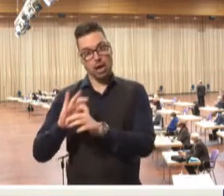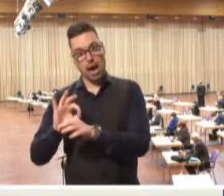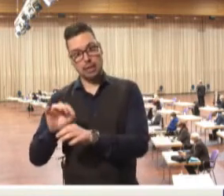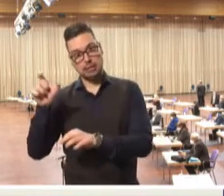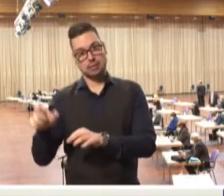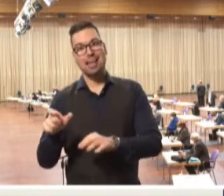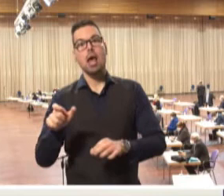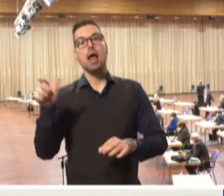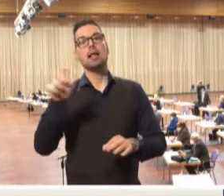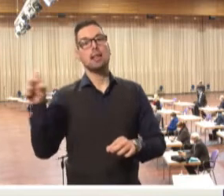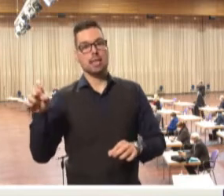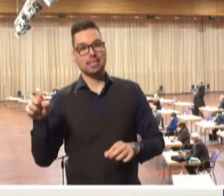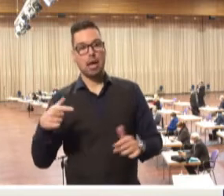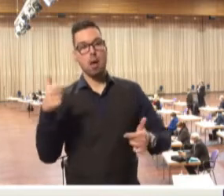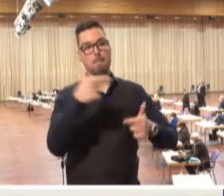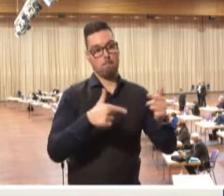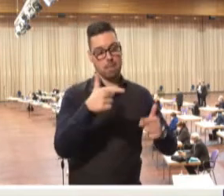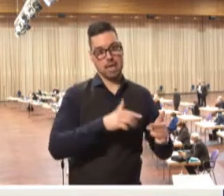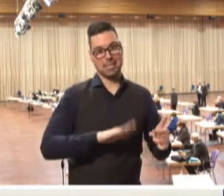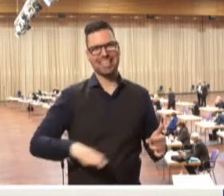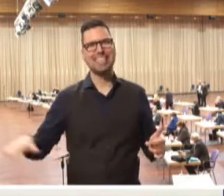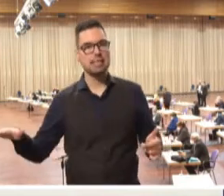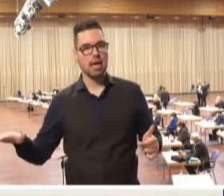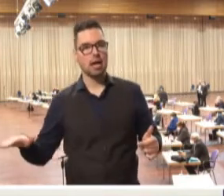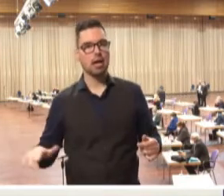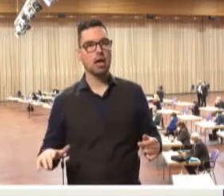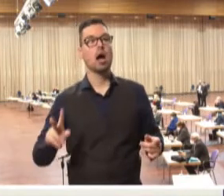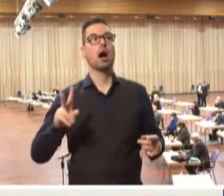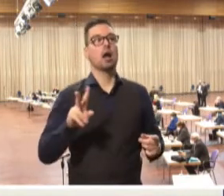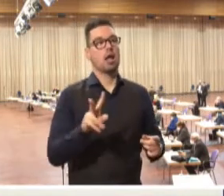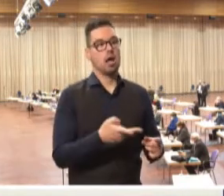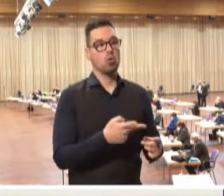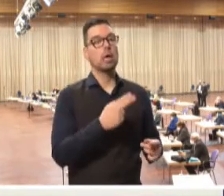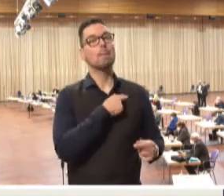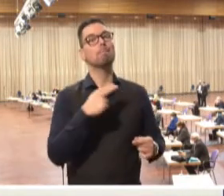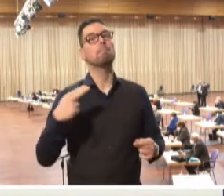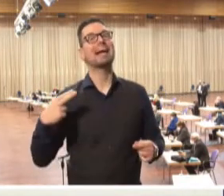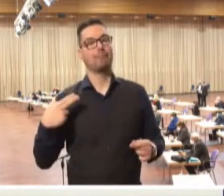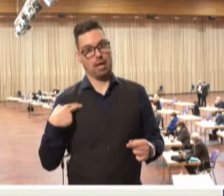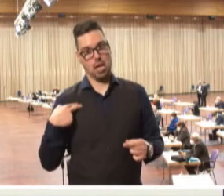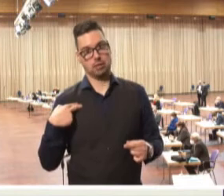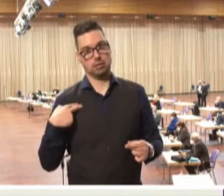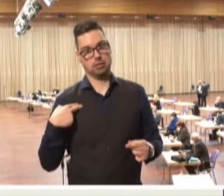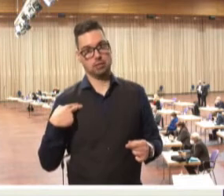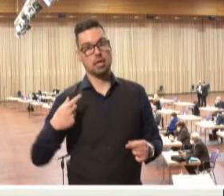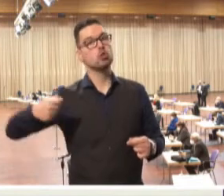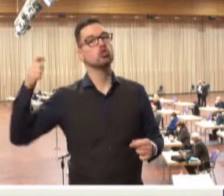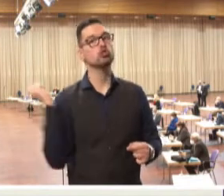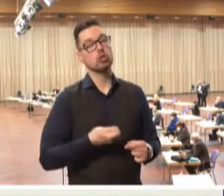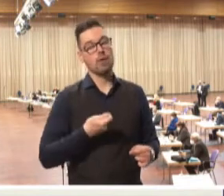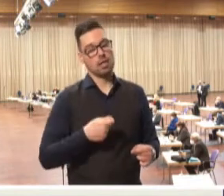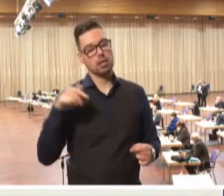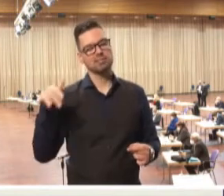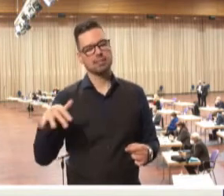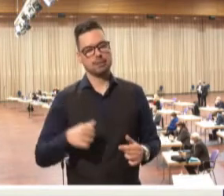der Klinik bei der Behandlung von Kindern als auch in seinem privaten Umfeld Straftaten